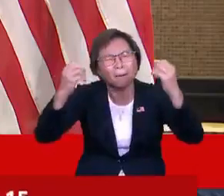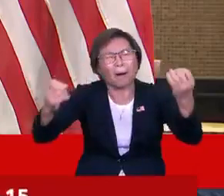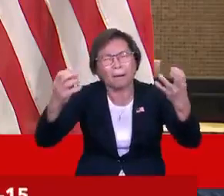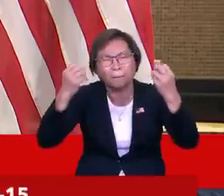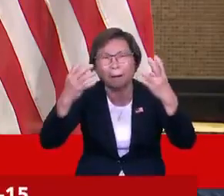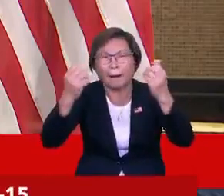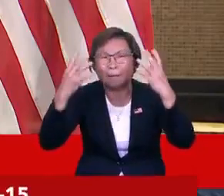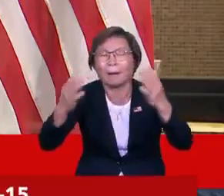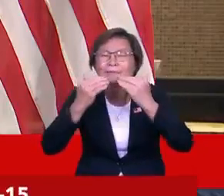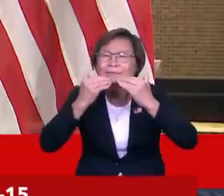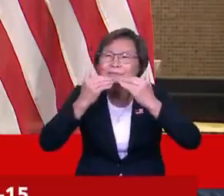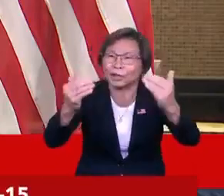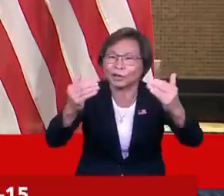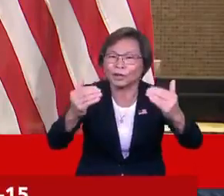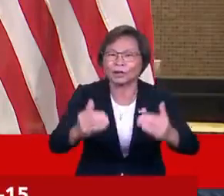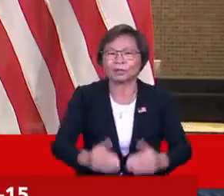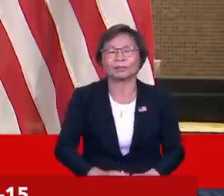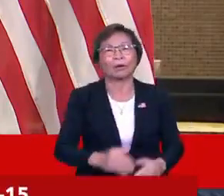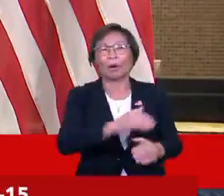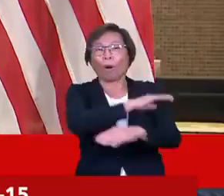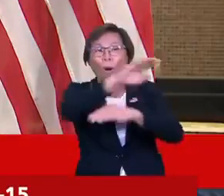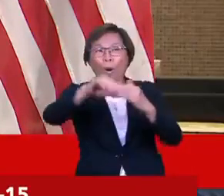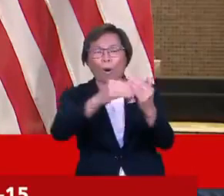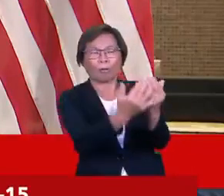Hai kasih pada para